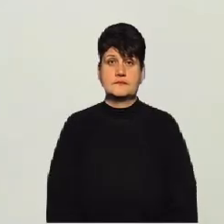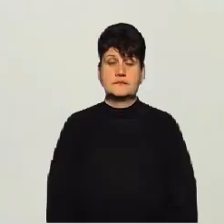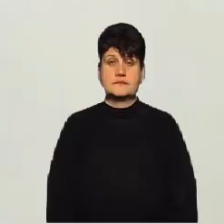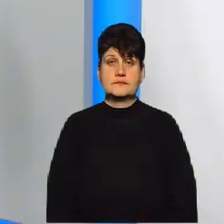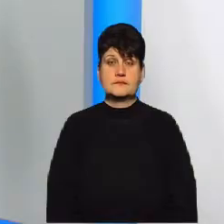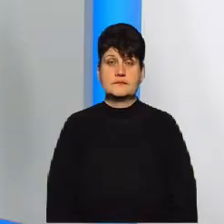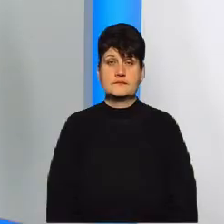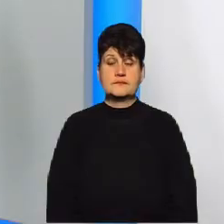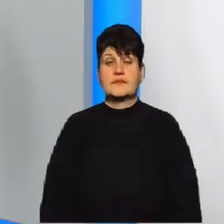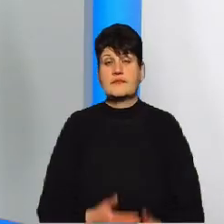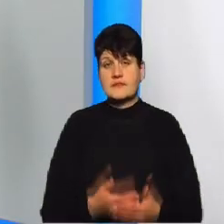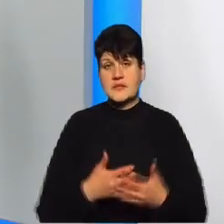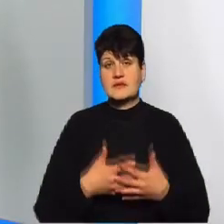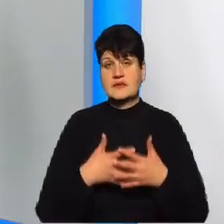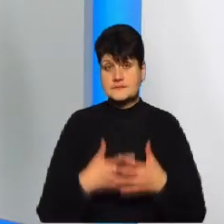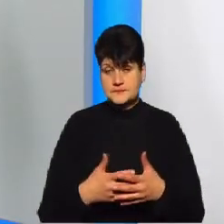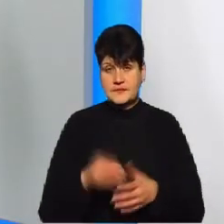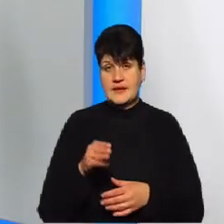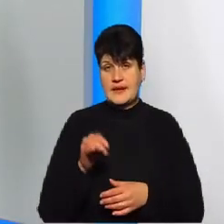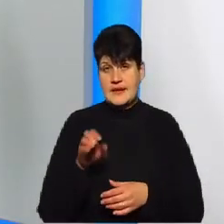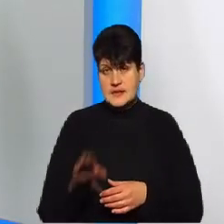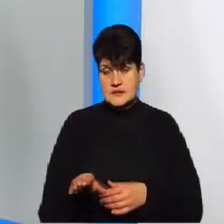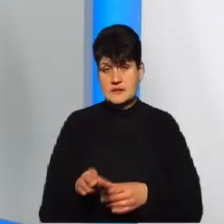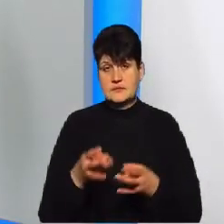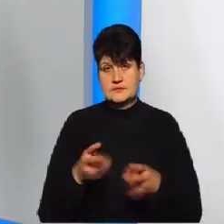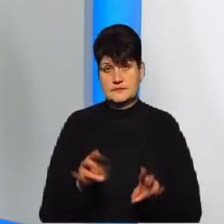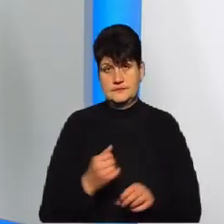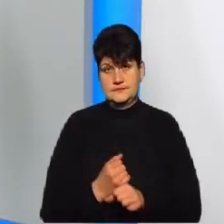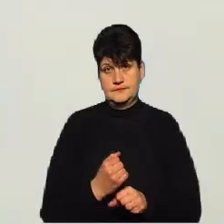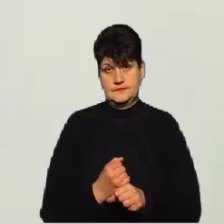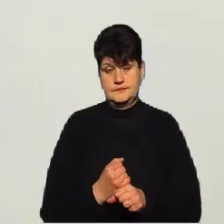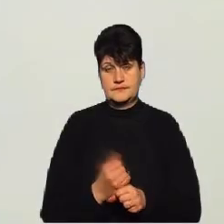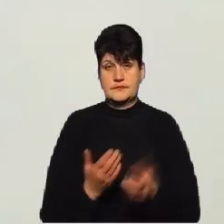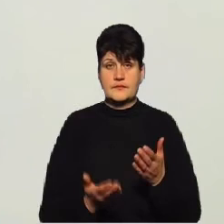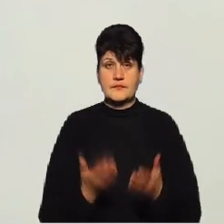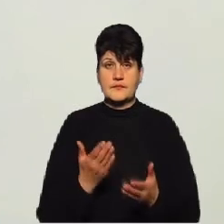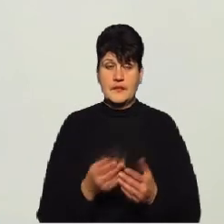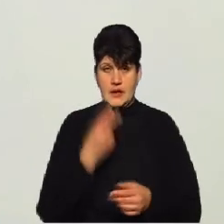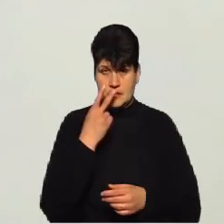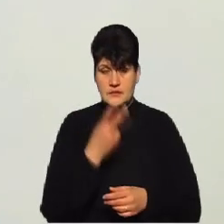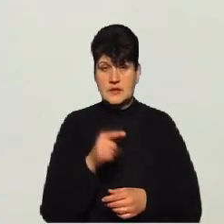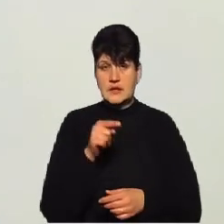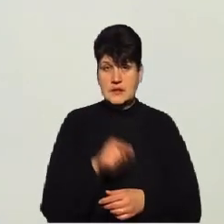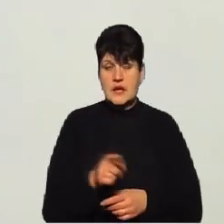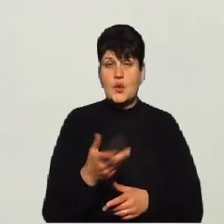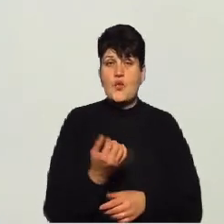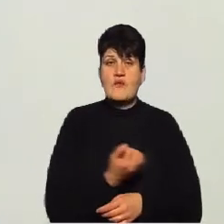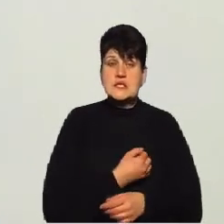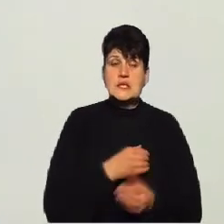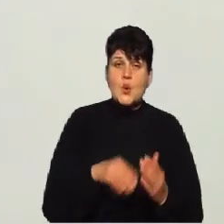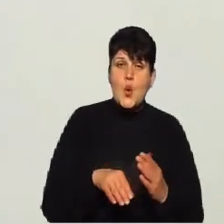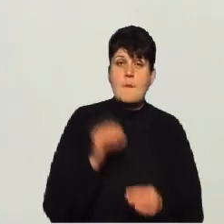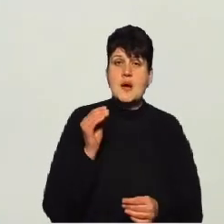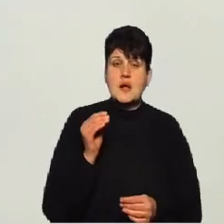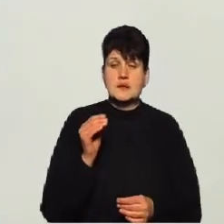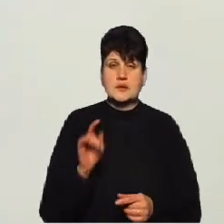Перед вакцинацією тест не потрібно робити. Якщо з огляду на те, яку вакцину обирати, щоб, наприклад,